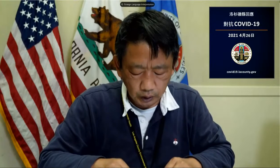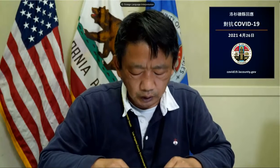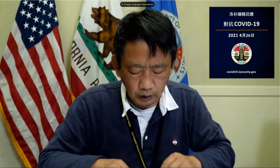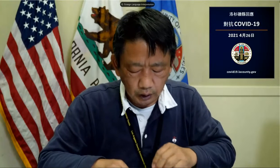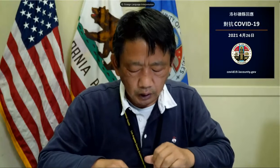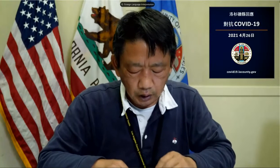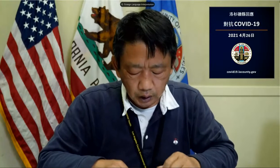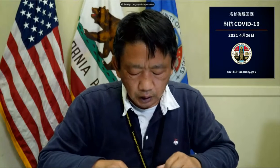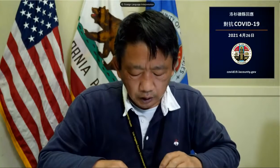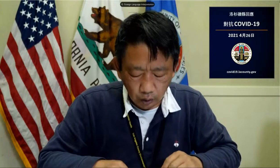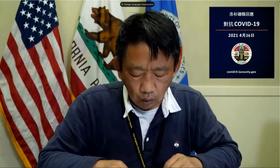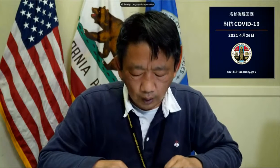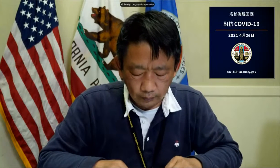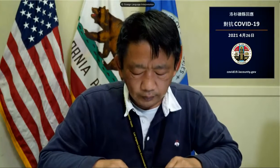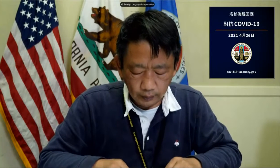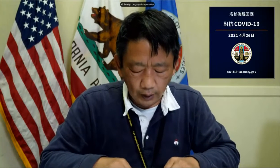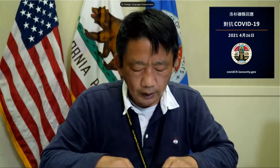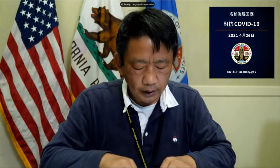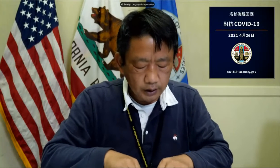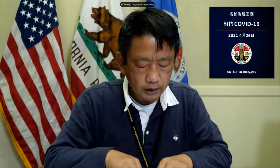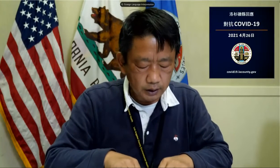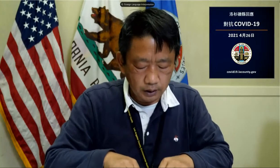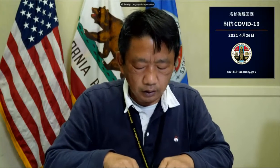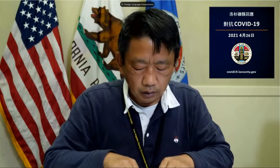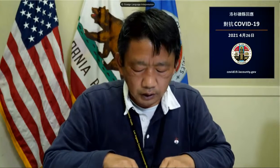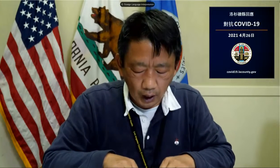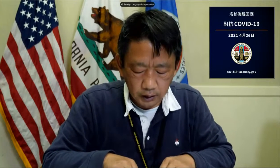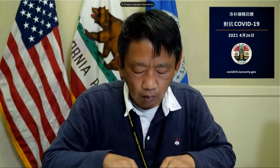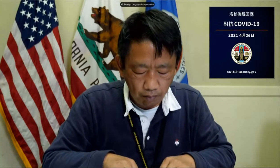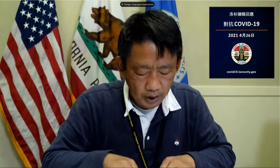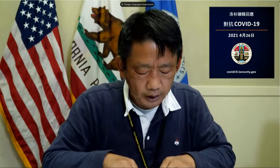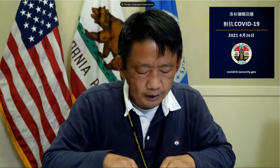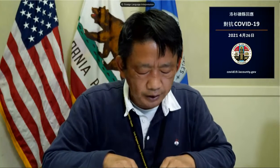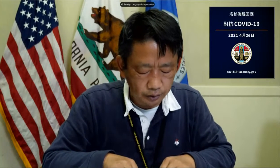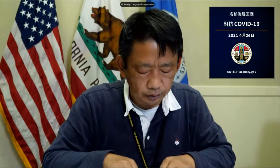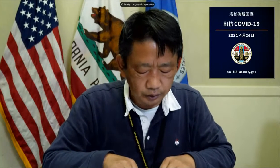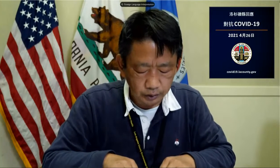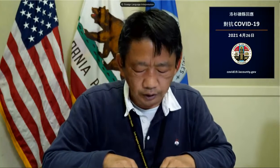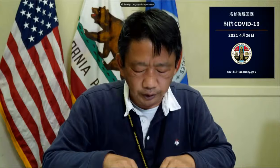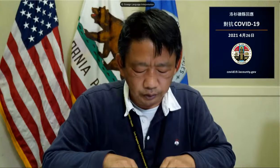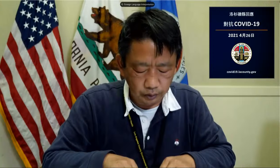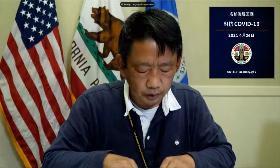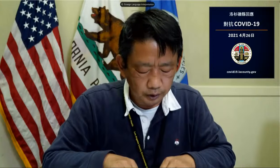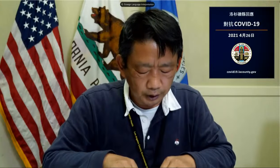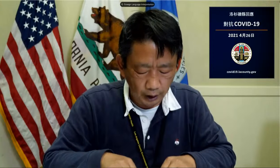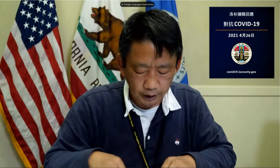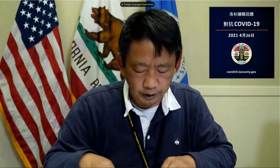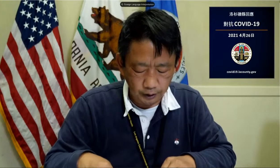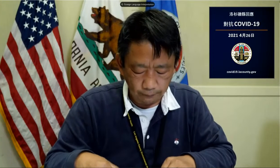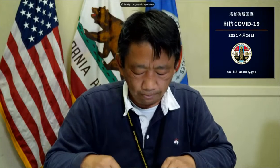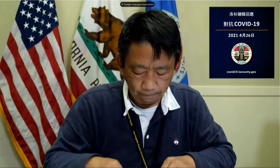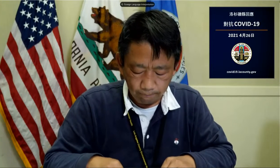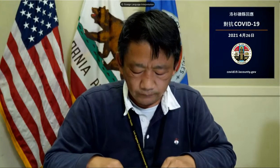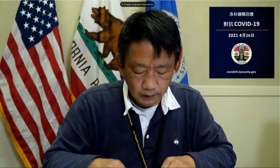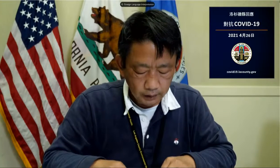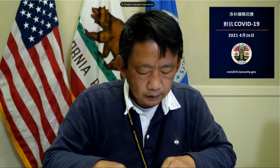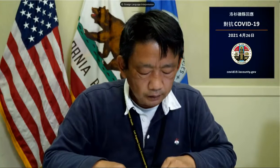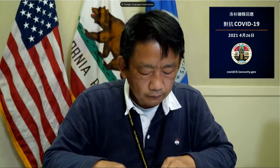书和油管来查找明天6点钟开启的